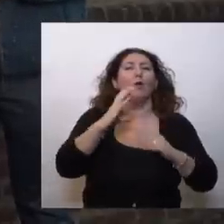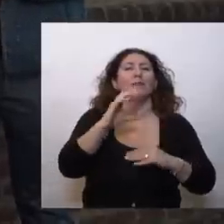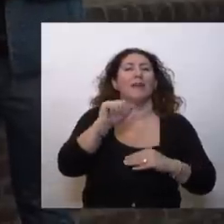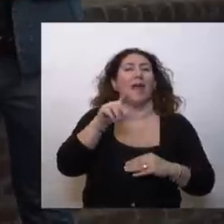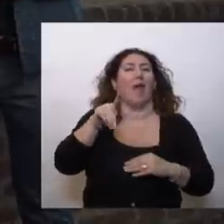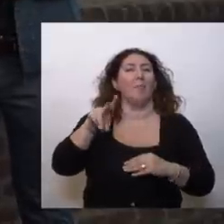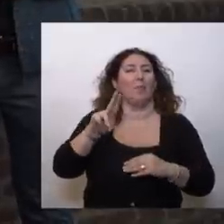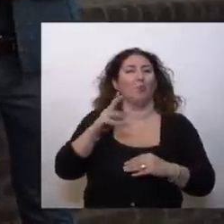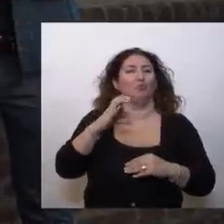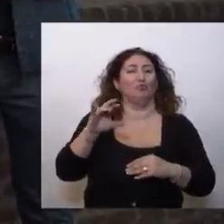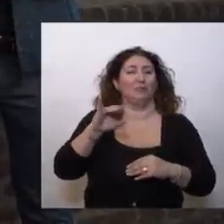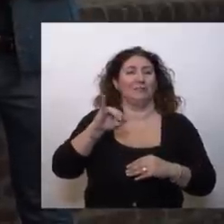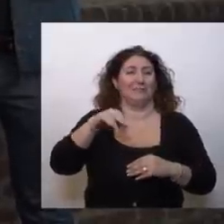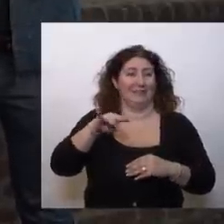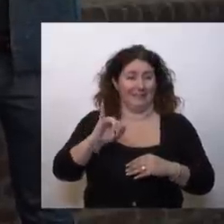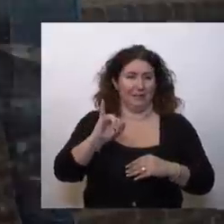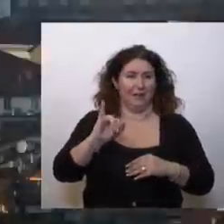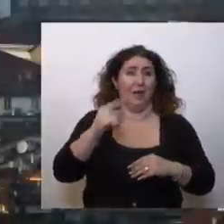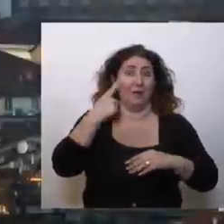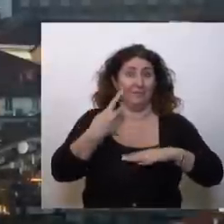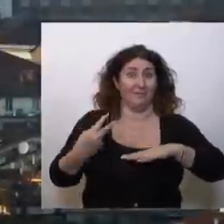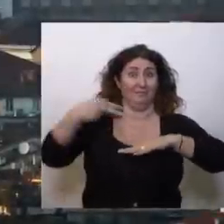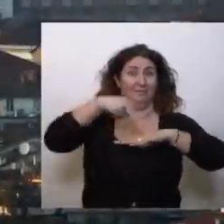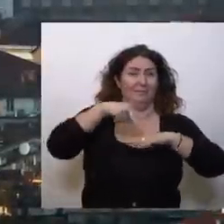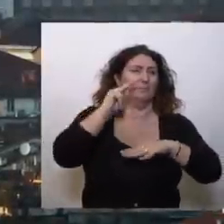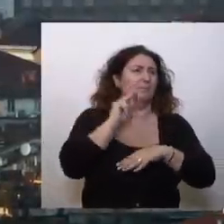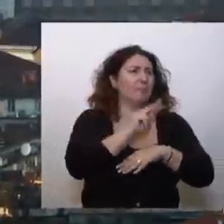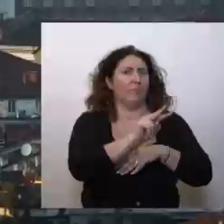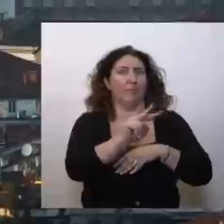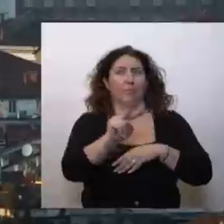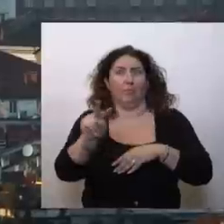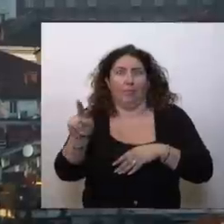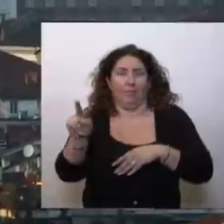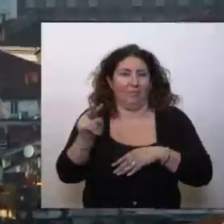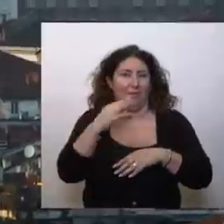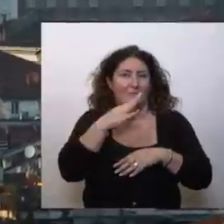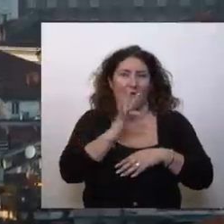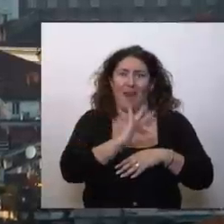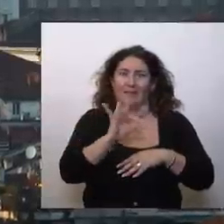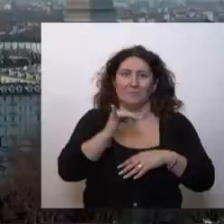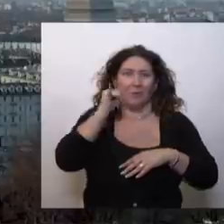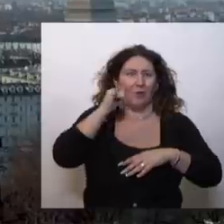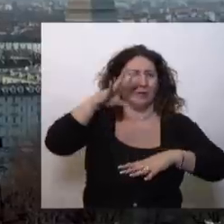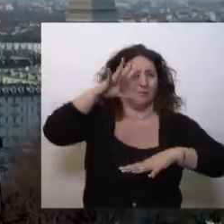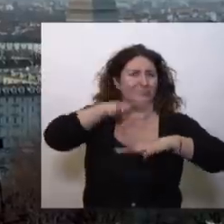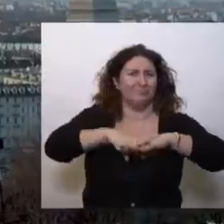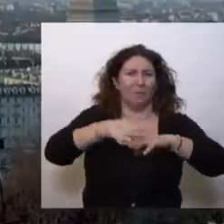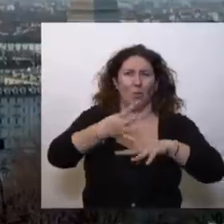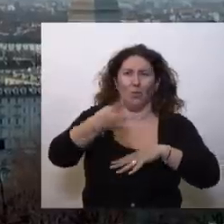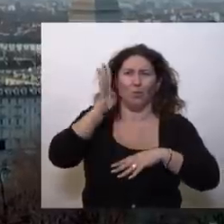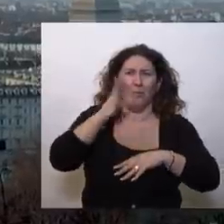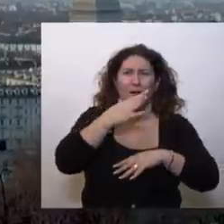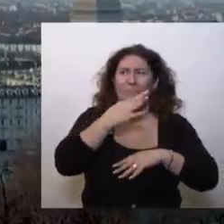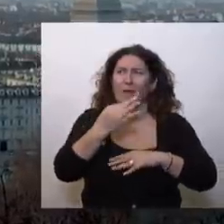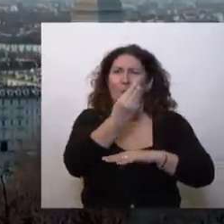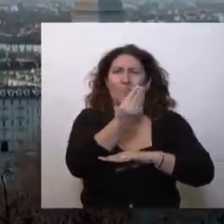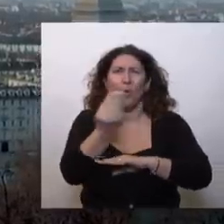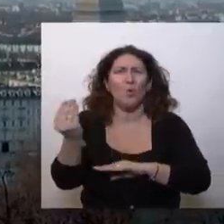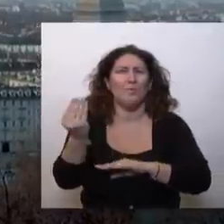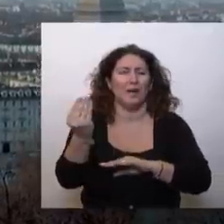vista straordinaria sulla città con i suoi monumenti, le sue bellezze, la sua pianta romana. Ma non solo, alle nostre